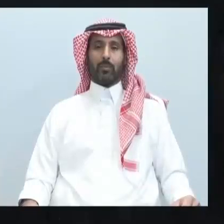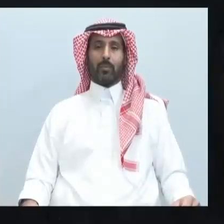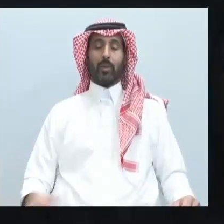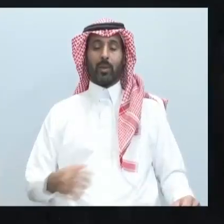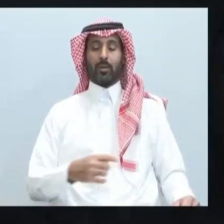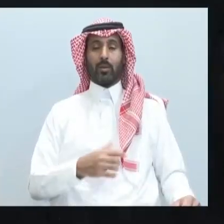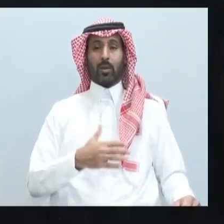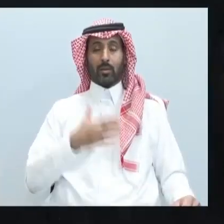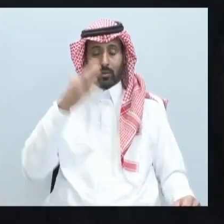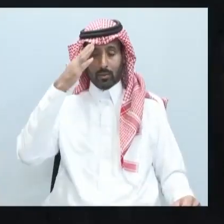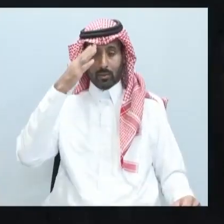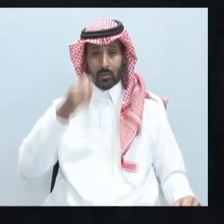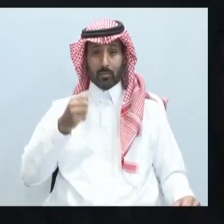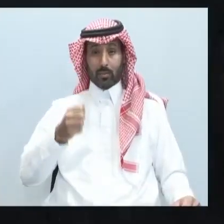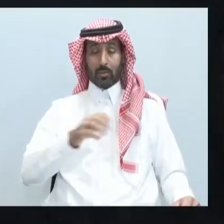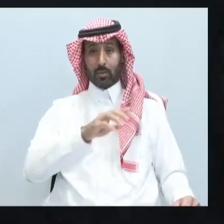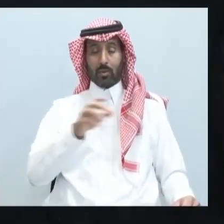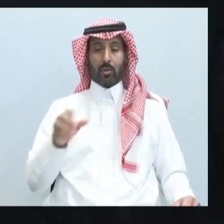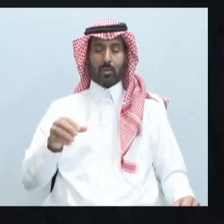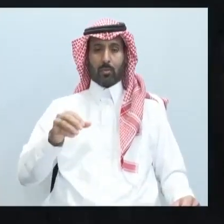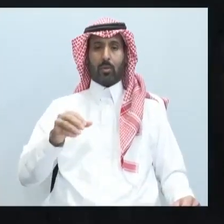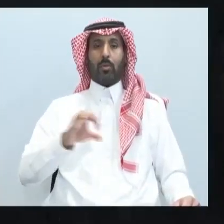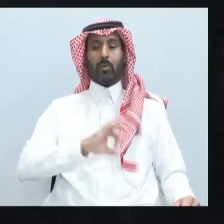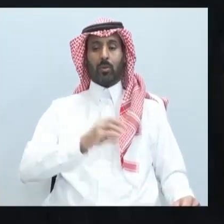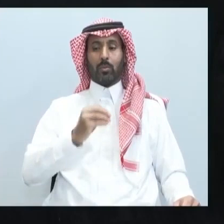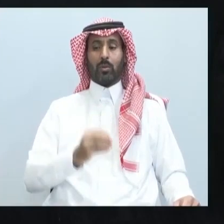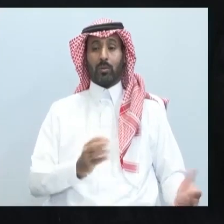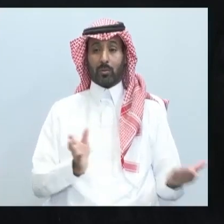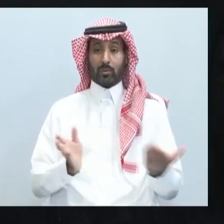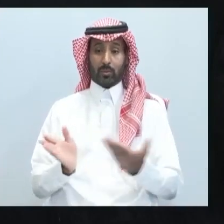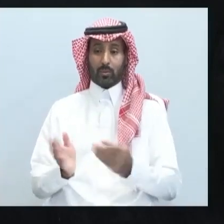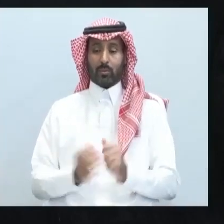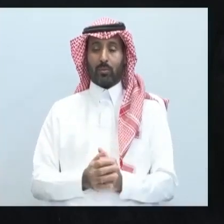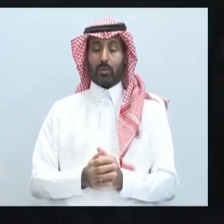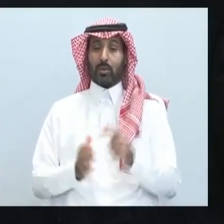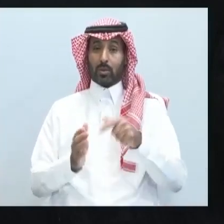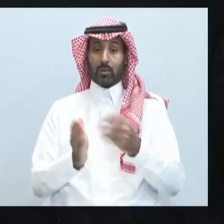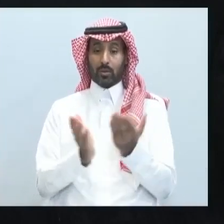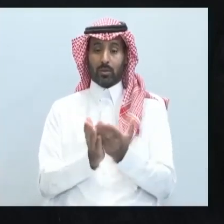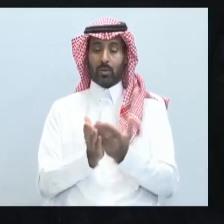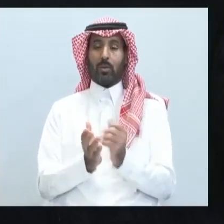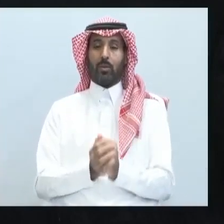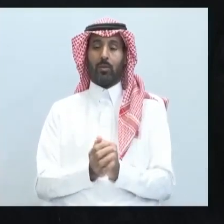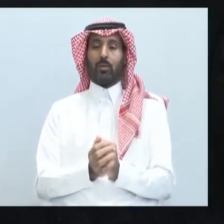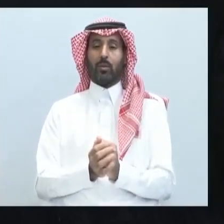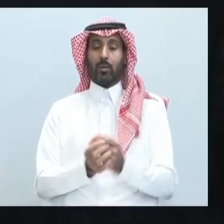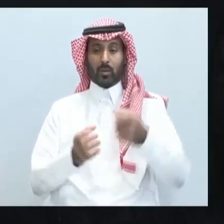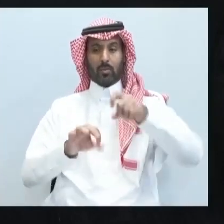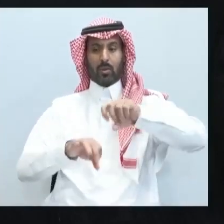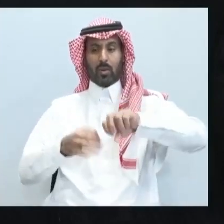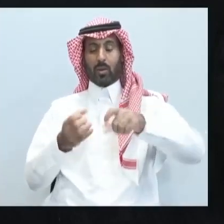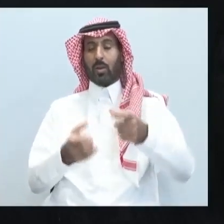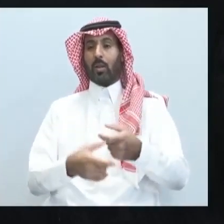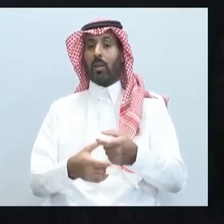السلام عليكم ورحمه الله وبركاته اعزائي الطلاب نرحب بكم في درس جديد من دروس منهج كيمياء